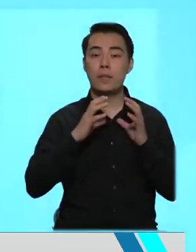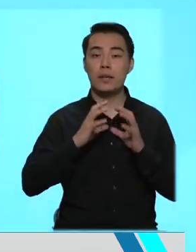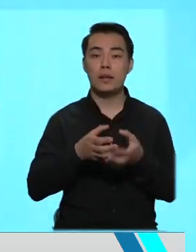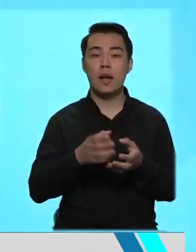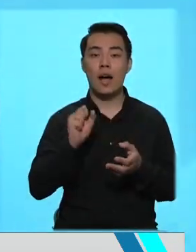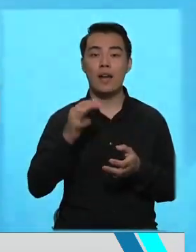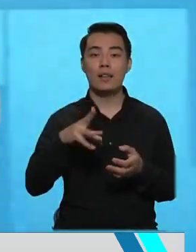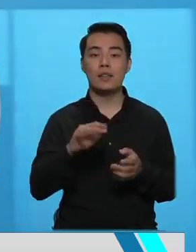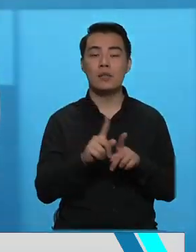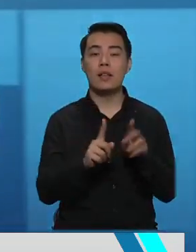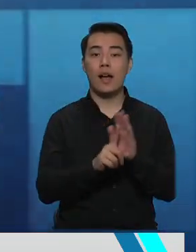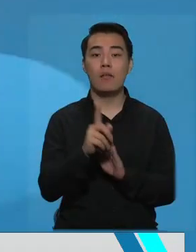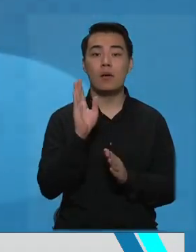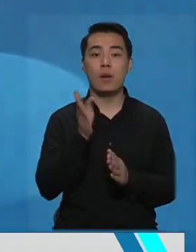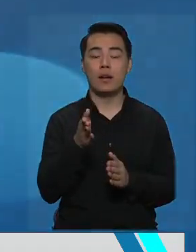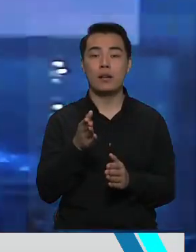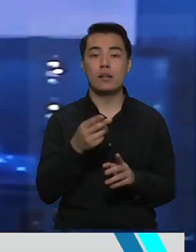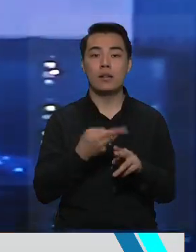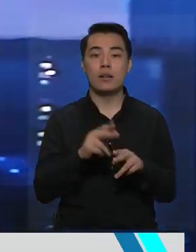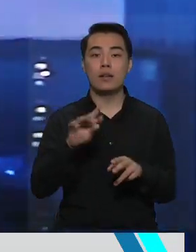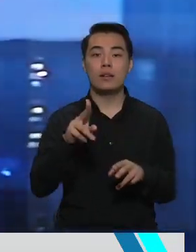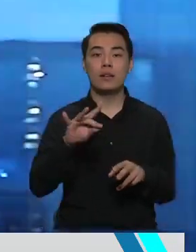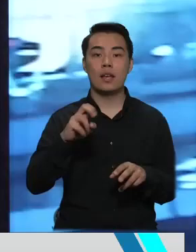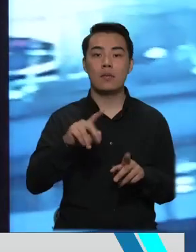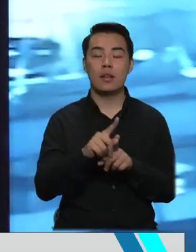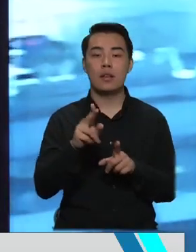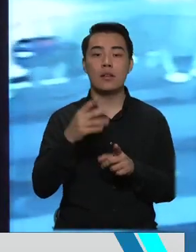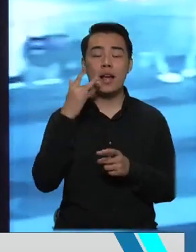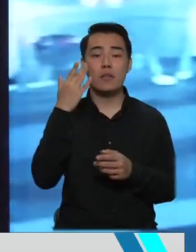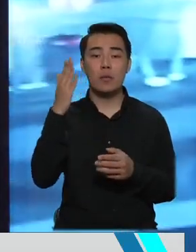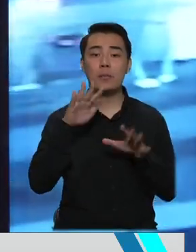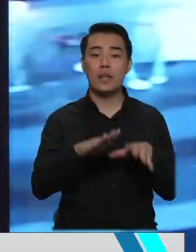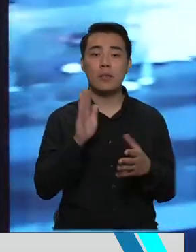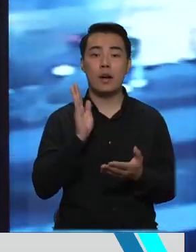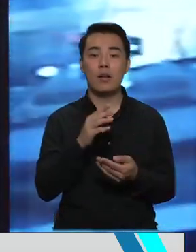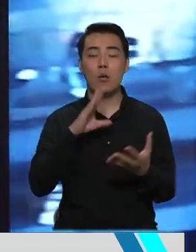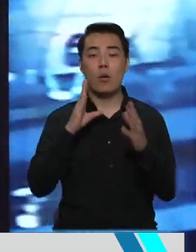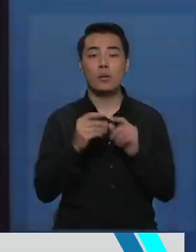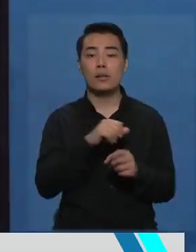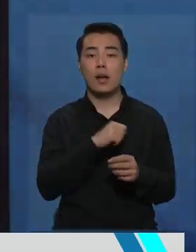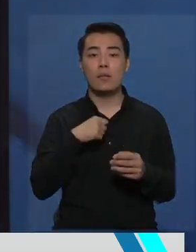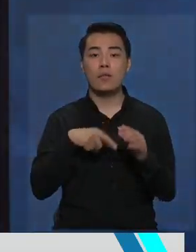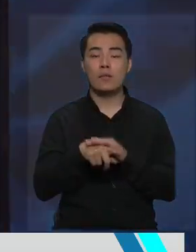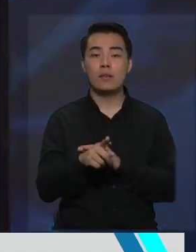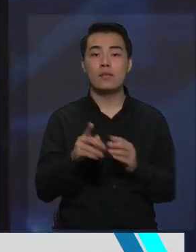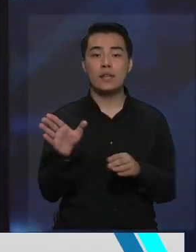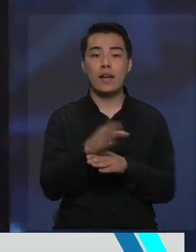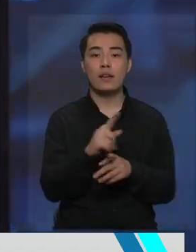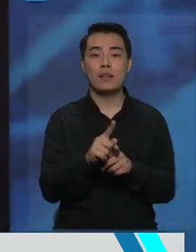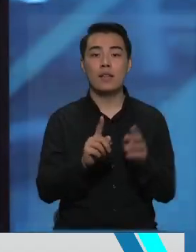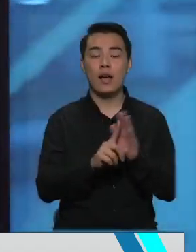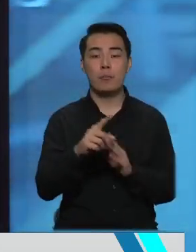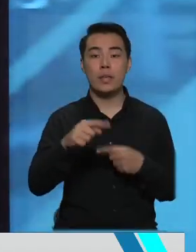акселератор стартапов он находится в кремниевой долине в Калифорнии и общая капитализация всех стартапов